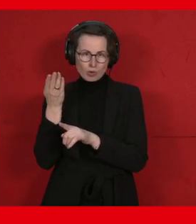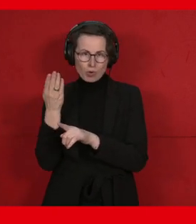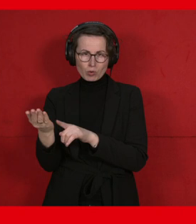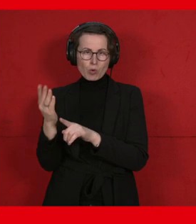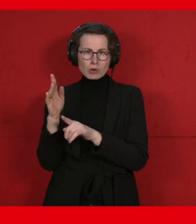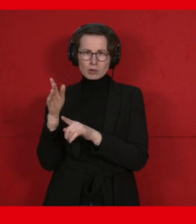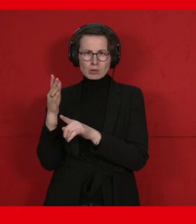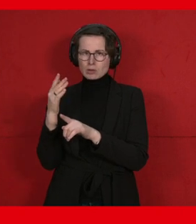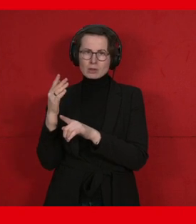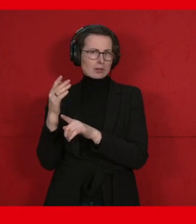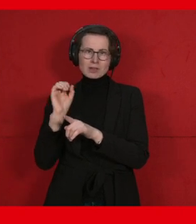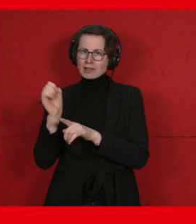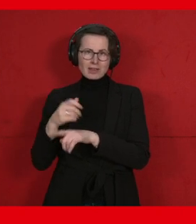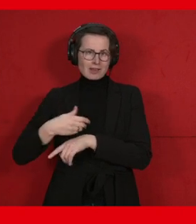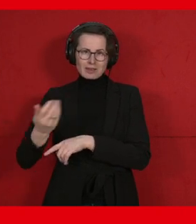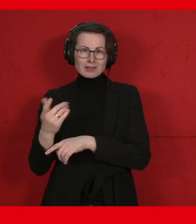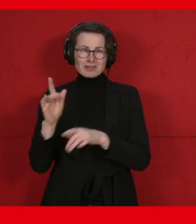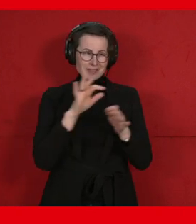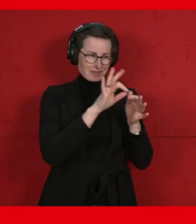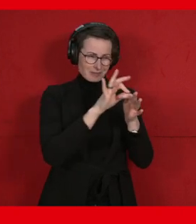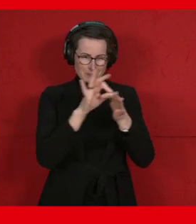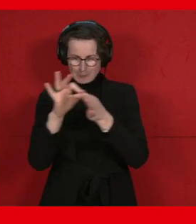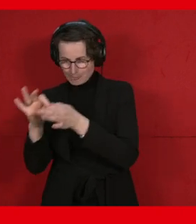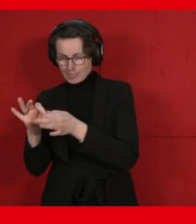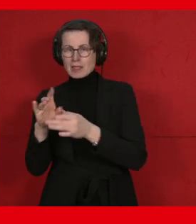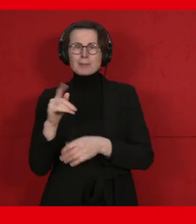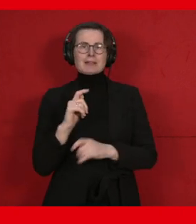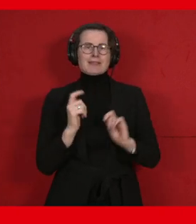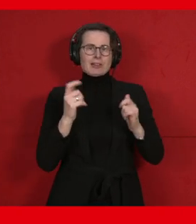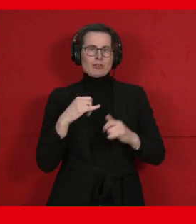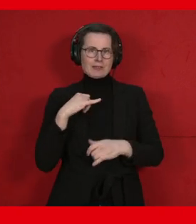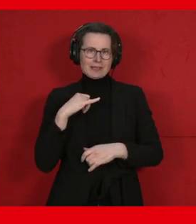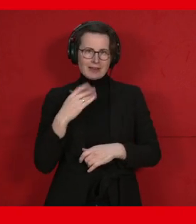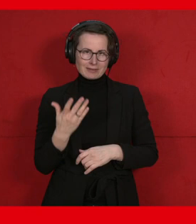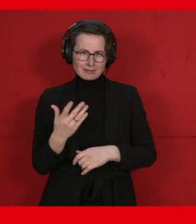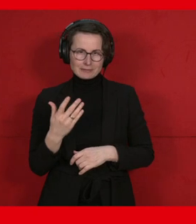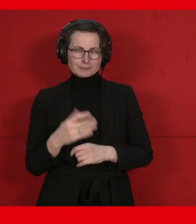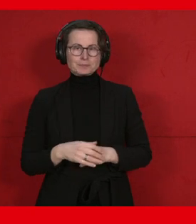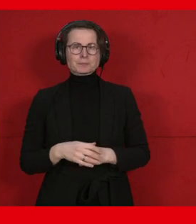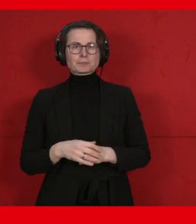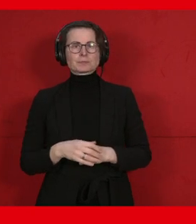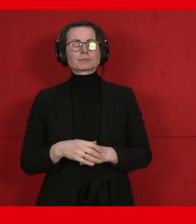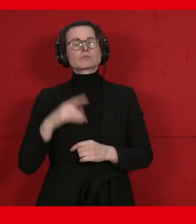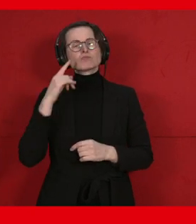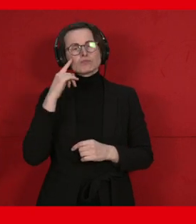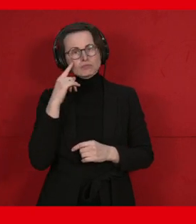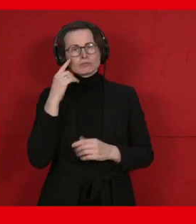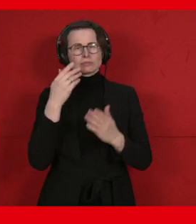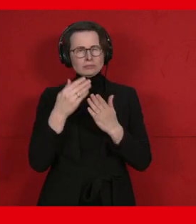zu lassen, zusammenzudenken mit einem gesellschaftlichen Interesse. Und ich glaube, dass diese Idee